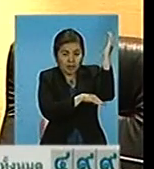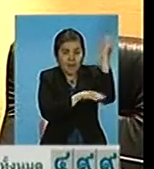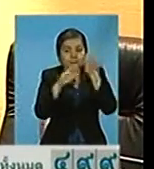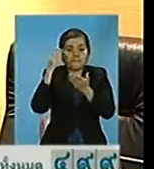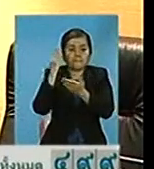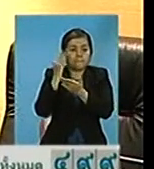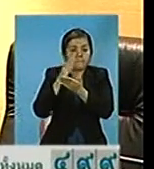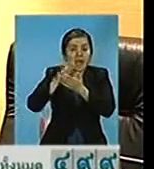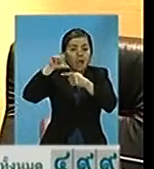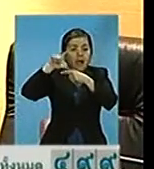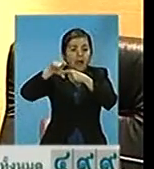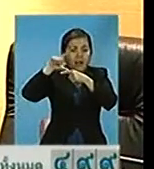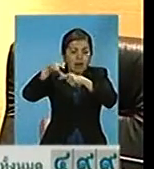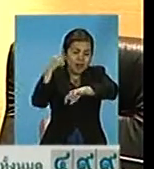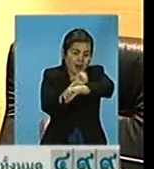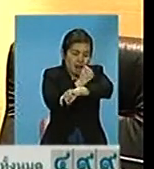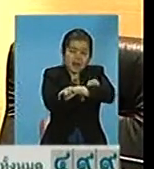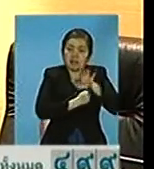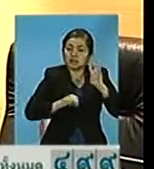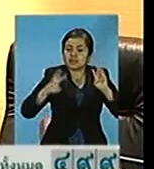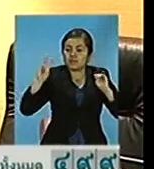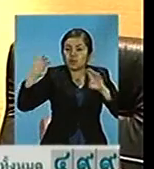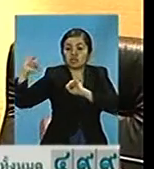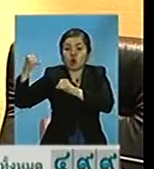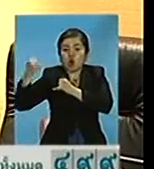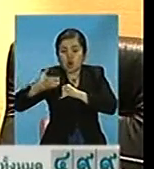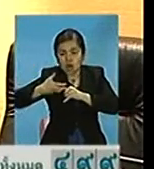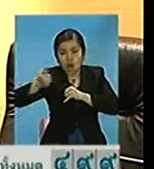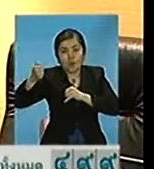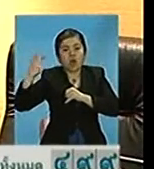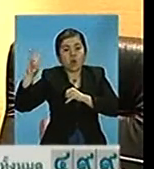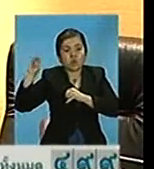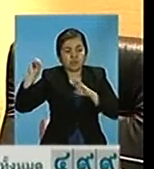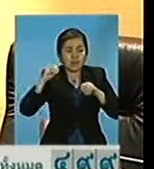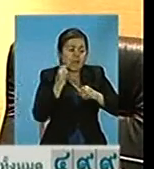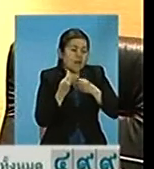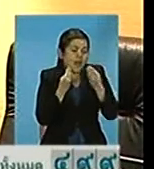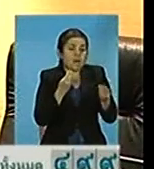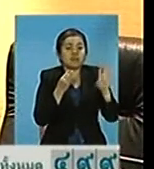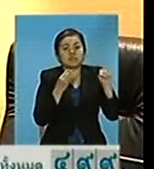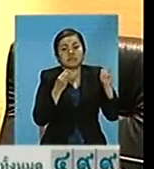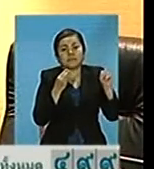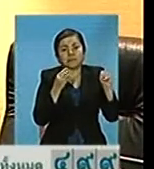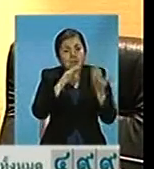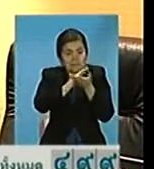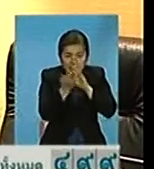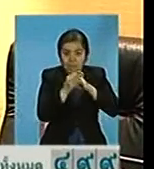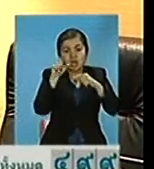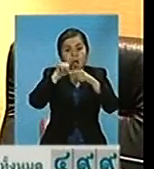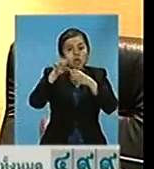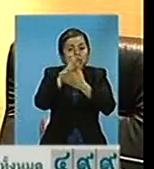งแรงงานนี่40 60เจ้าของสวน60แรงงาน40เดี๋ยวนี้ปรับไปเป็น50 50